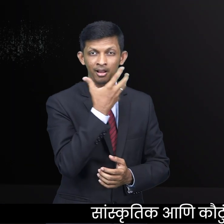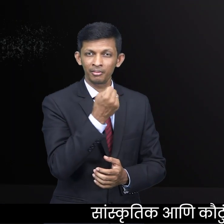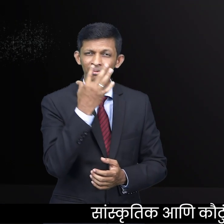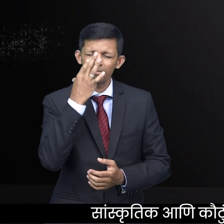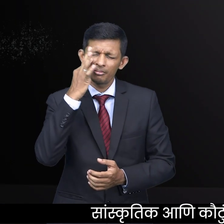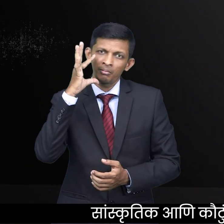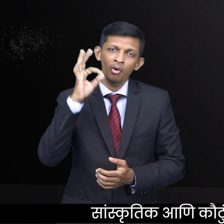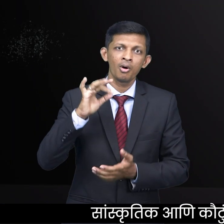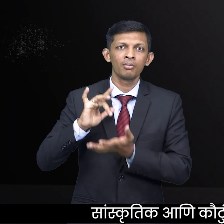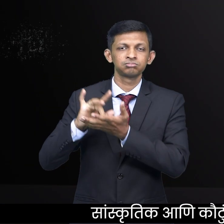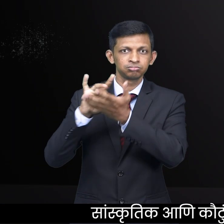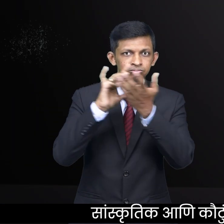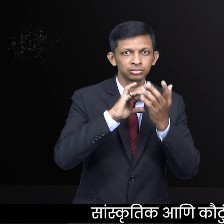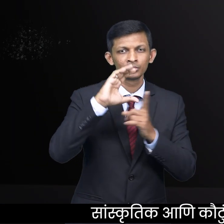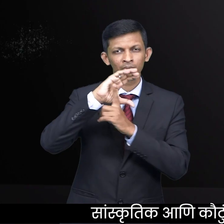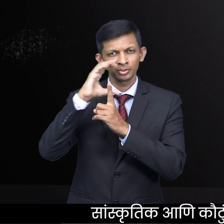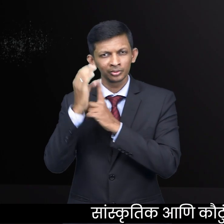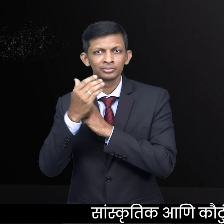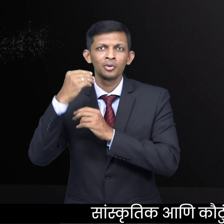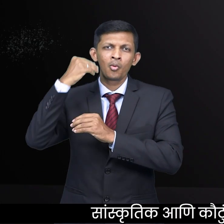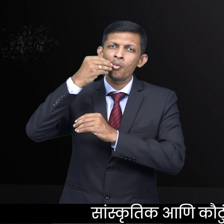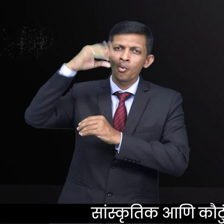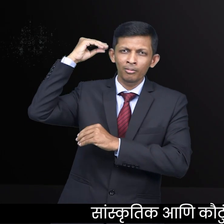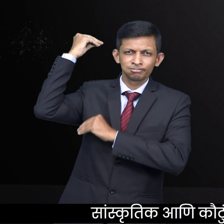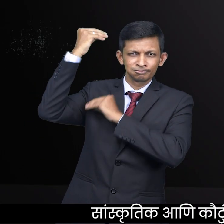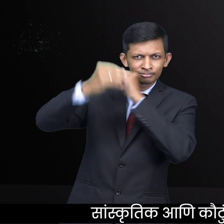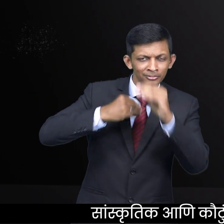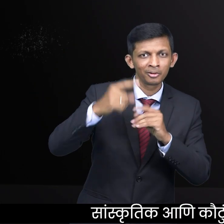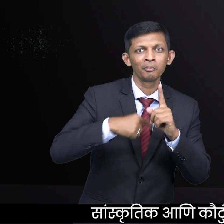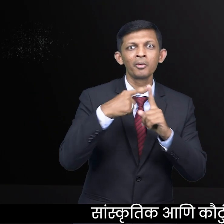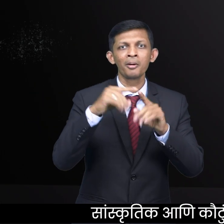सांस्कृतिक आणि कौटुंबिक विधींमध्ये पाण्याचे महत्त्वाचे स्थान आहे.